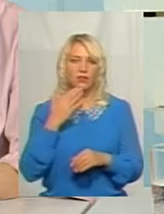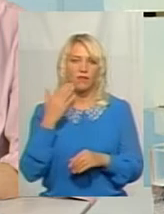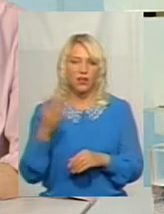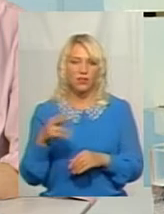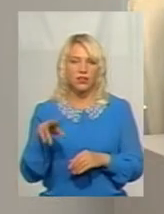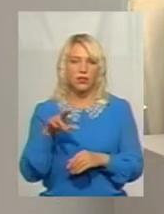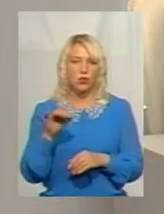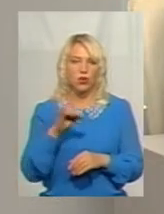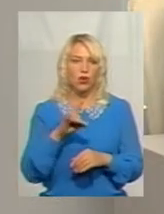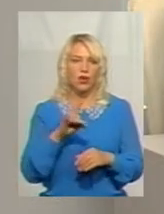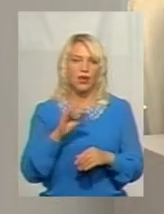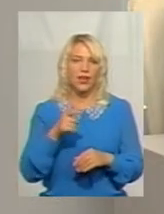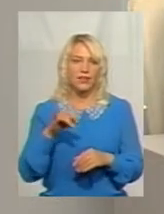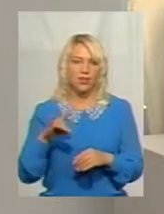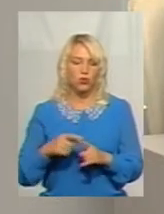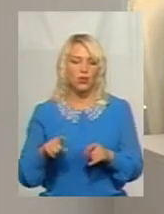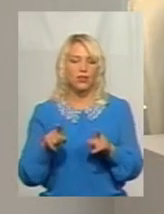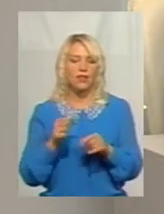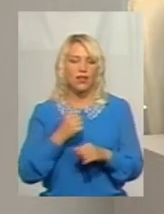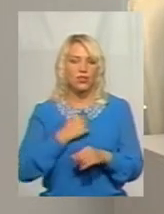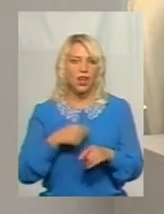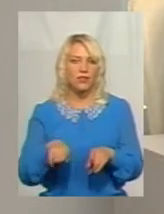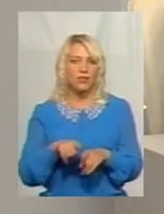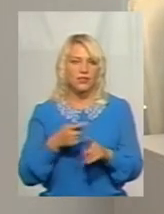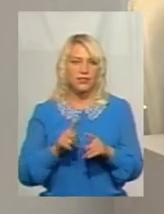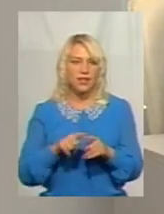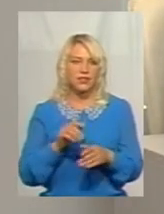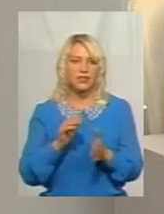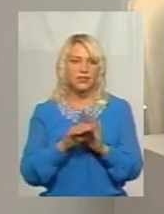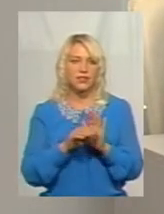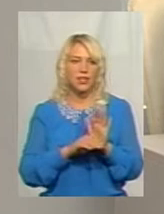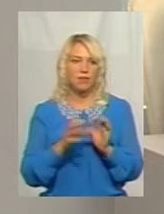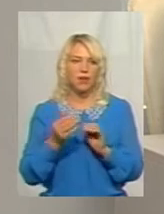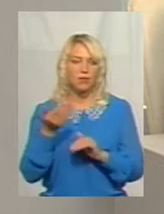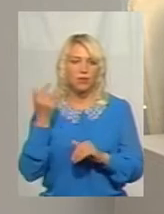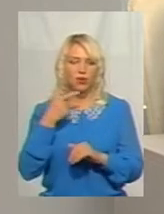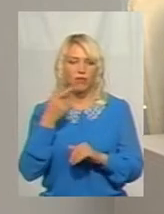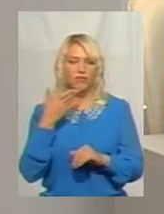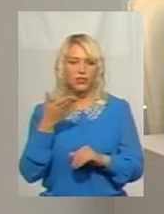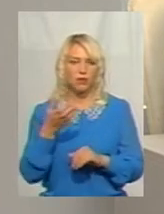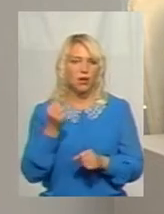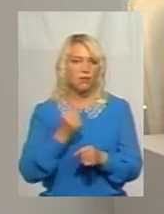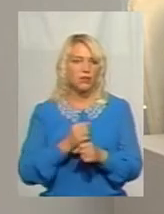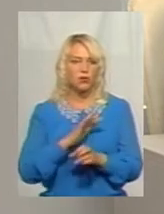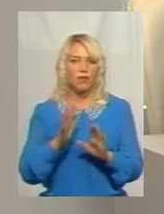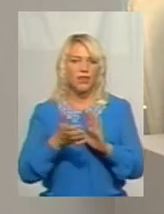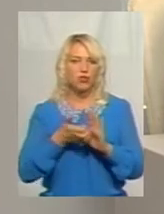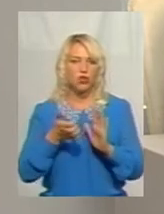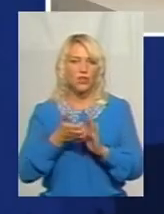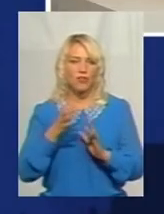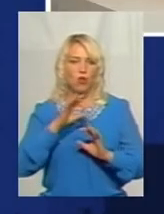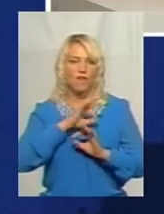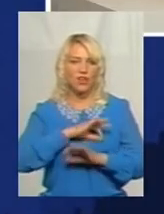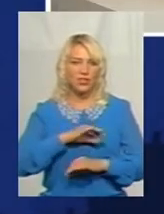реєстратора. На жаль, ця система, я вже казав так в попередньому виступі, працює ще недостатньо ефективно, і